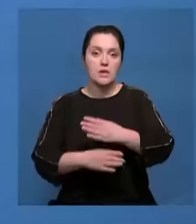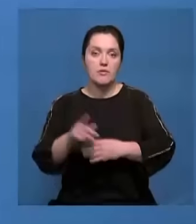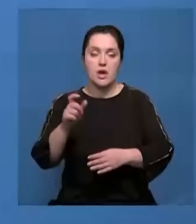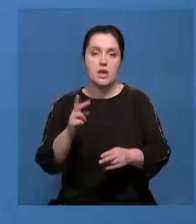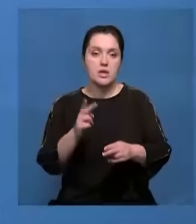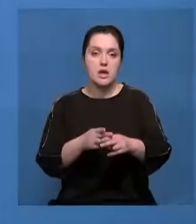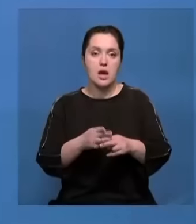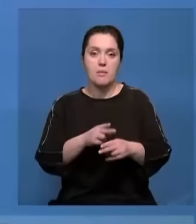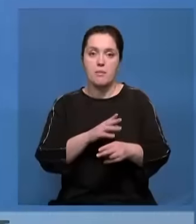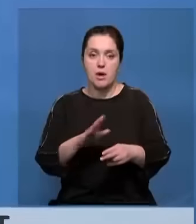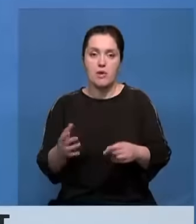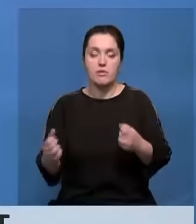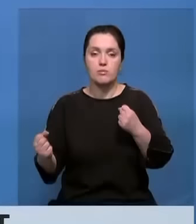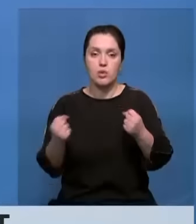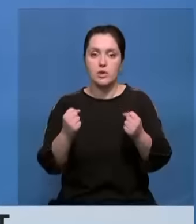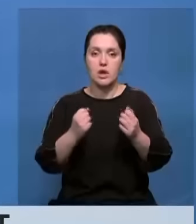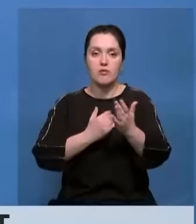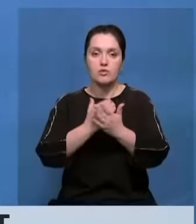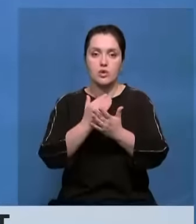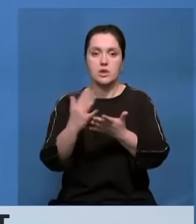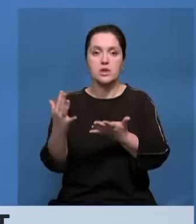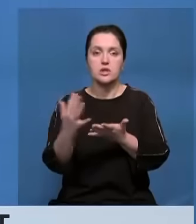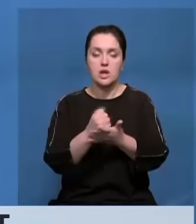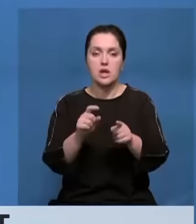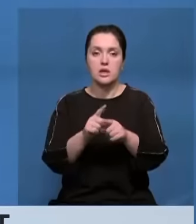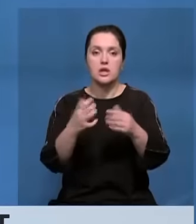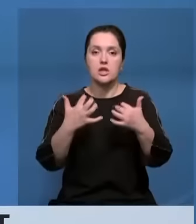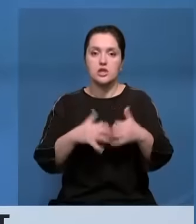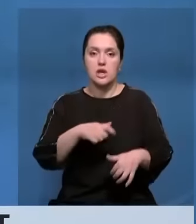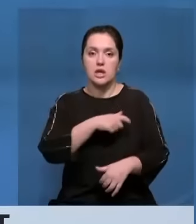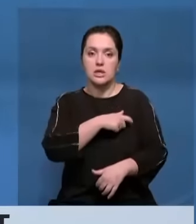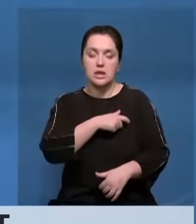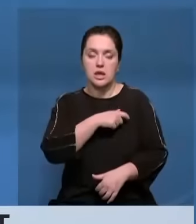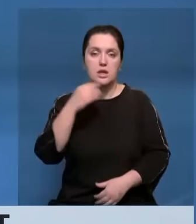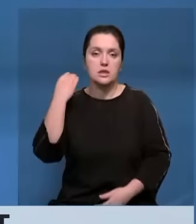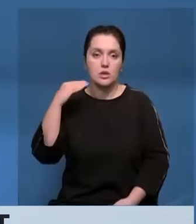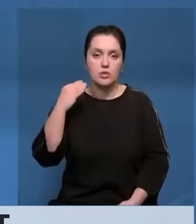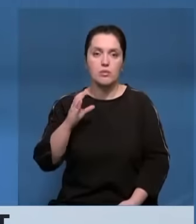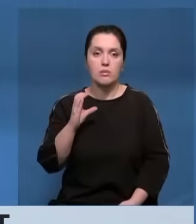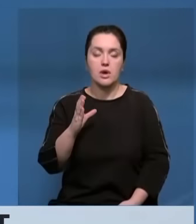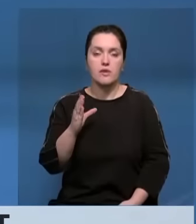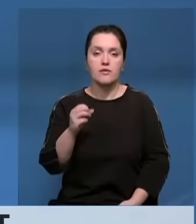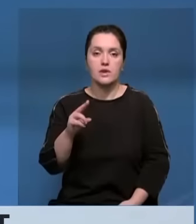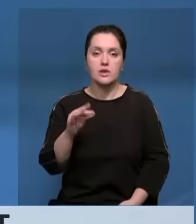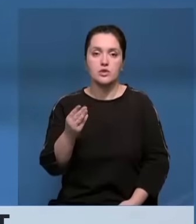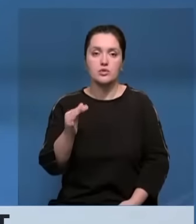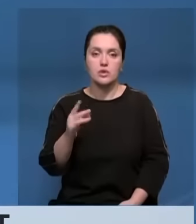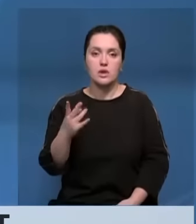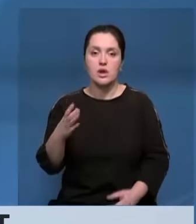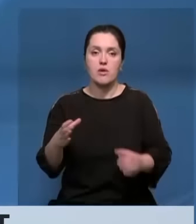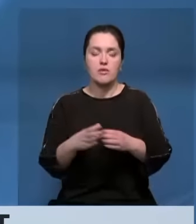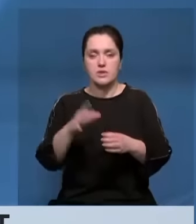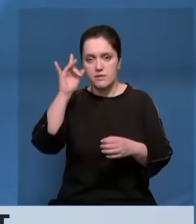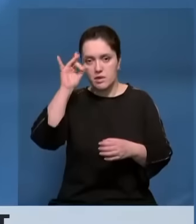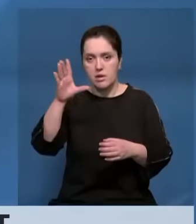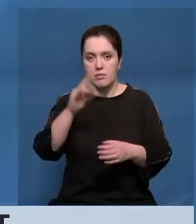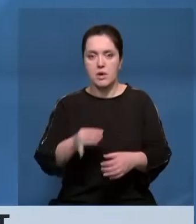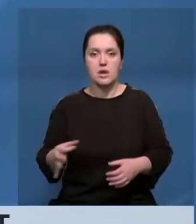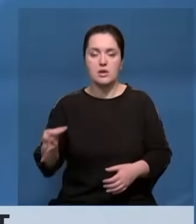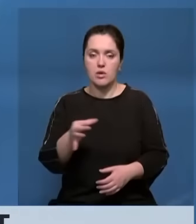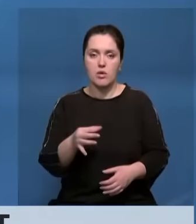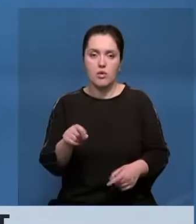Инвалидность – не помеха для большого спорта и высоких достижений. Так считает тренер из Актобе Сергей Ведюшкин. Его